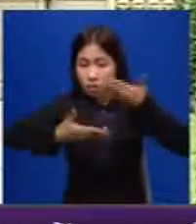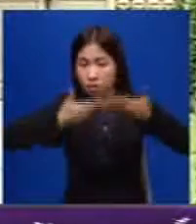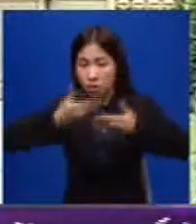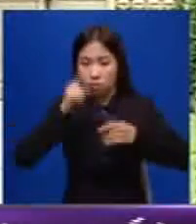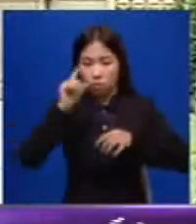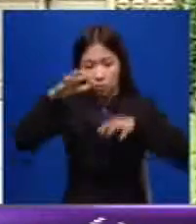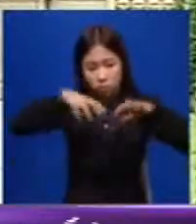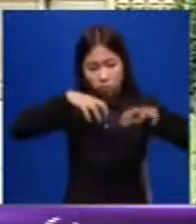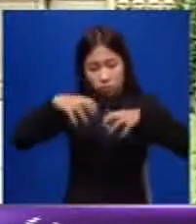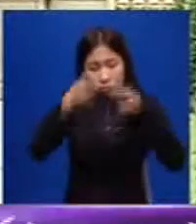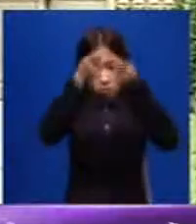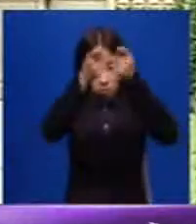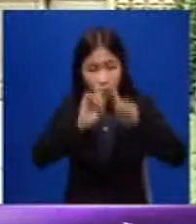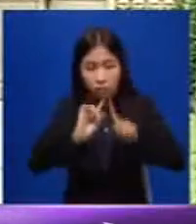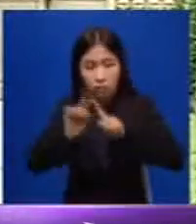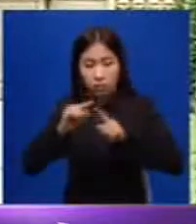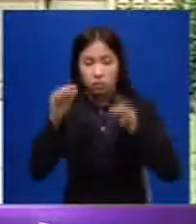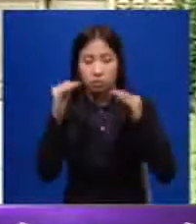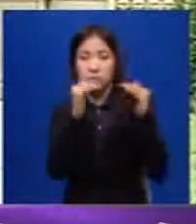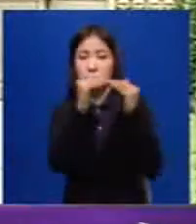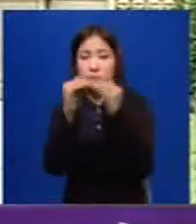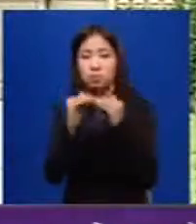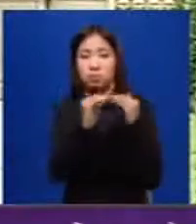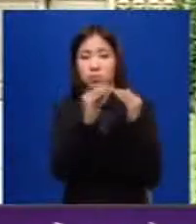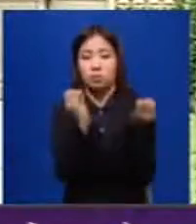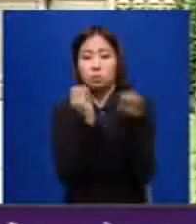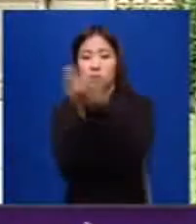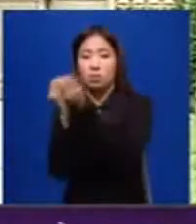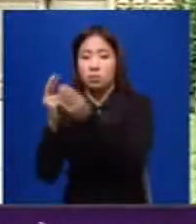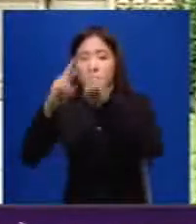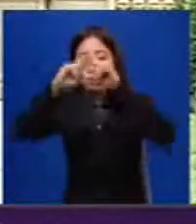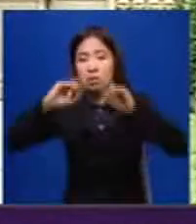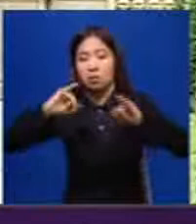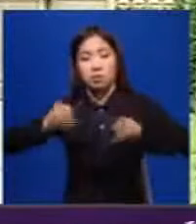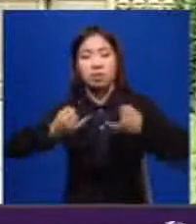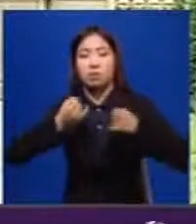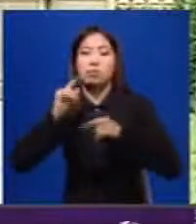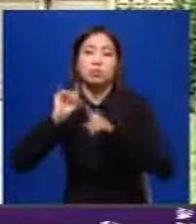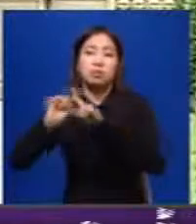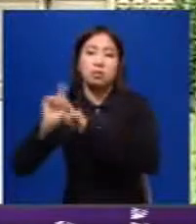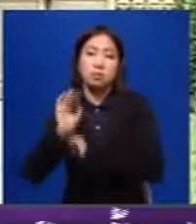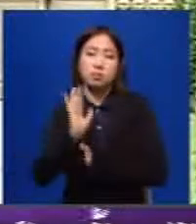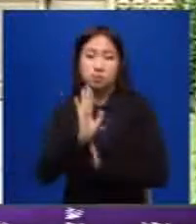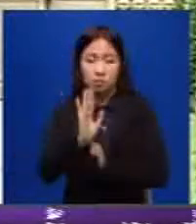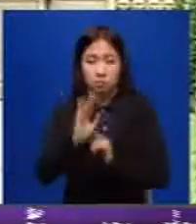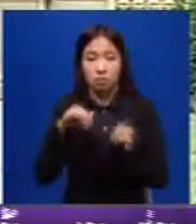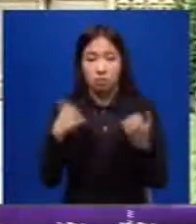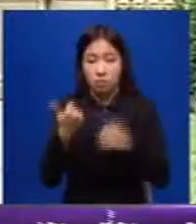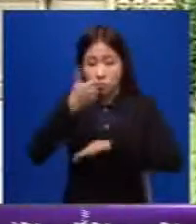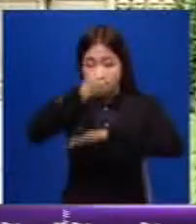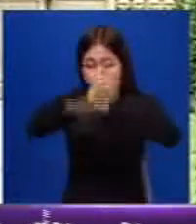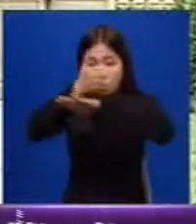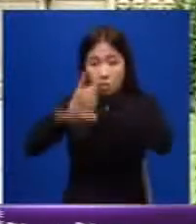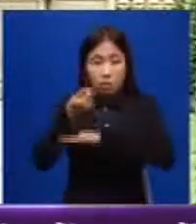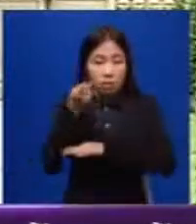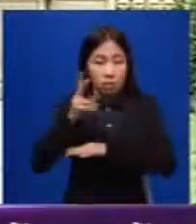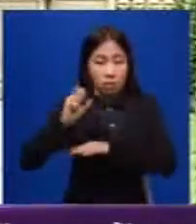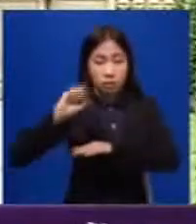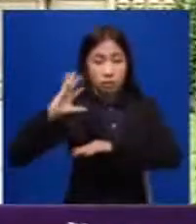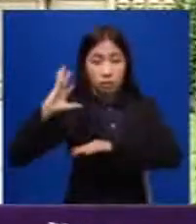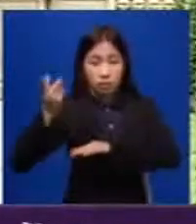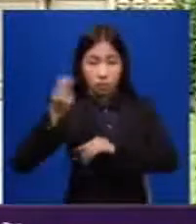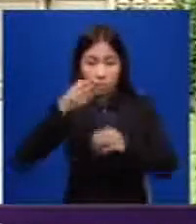การบริหารจัดการในรูปแบบที่เป็นธรรมไม่ส่งผลกระทบกับผู้ประกอบการทางด้านของหัวหน้าคสช.เองค่ะใช้เวลาในช่วงเช้าวัน